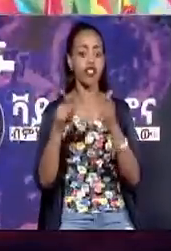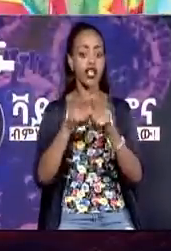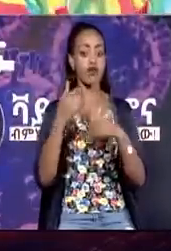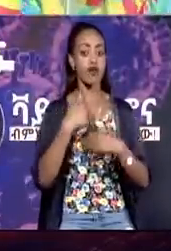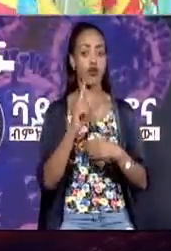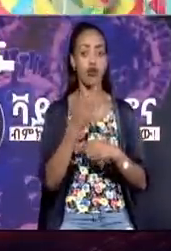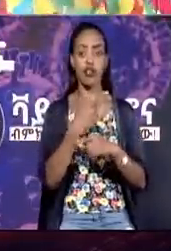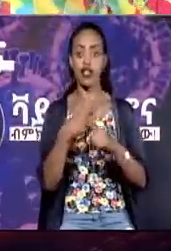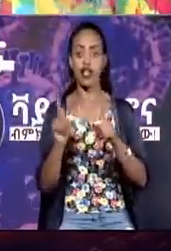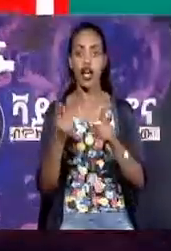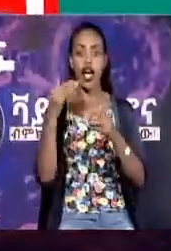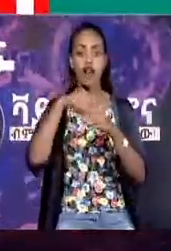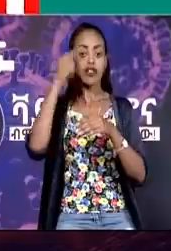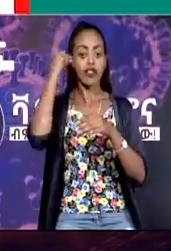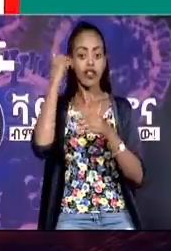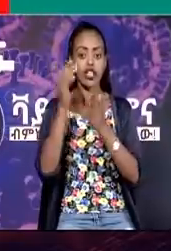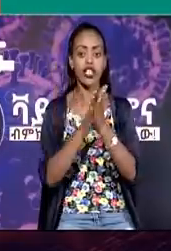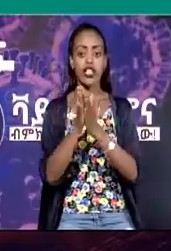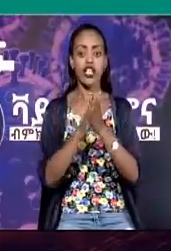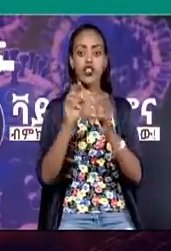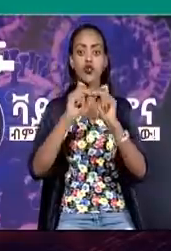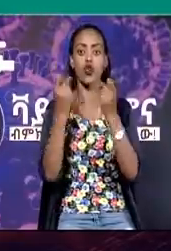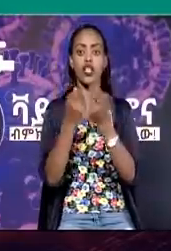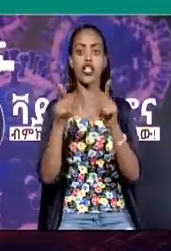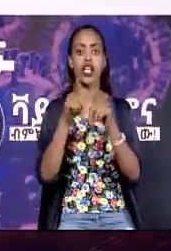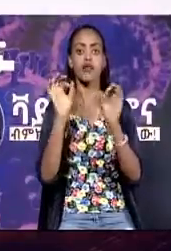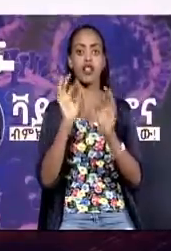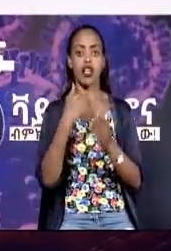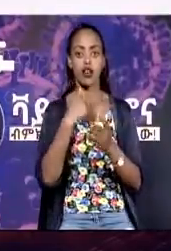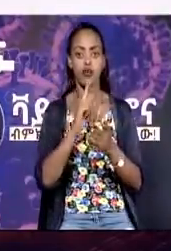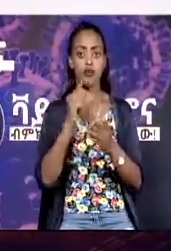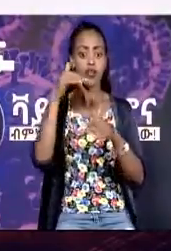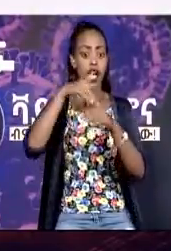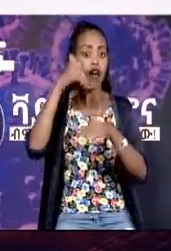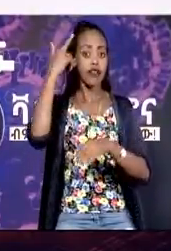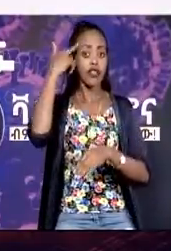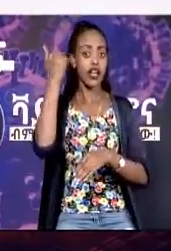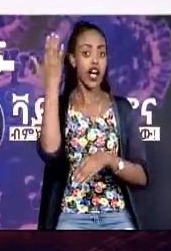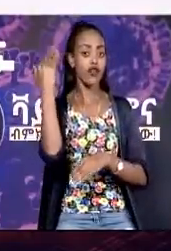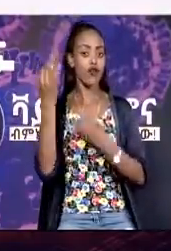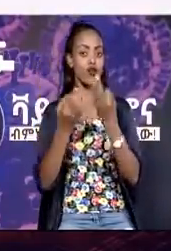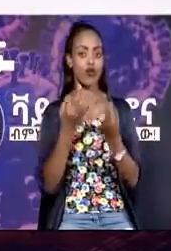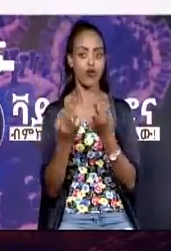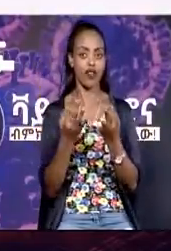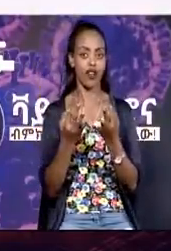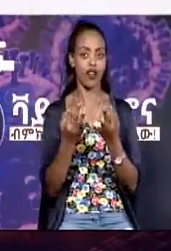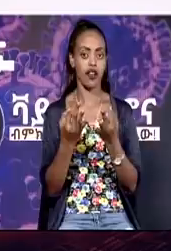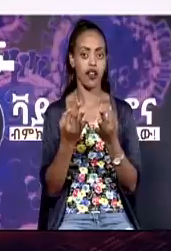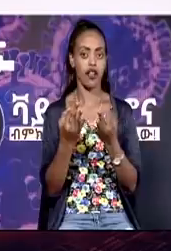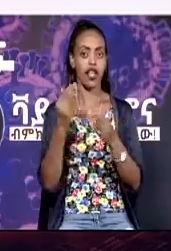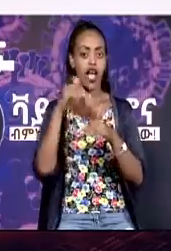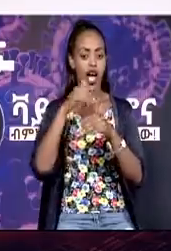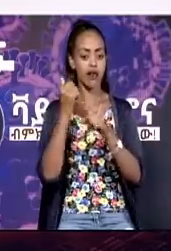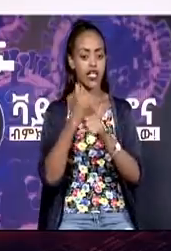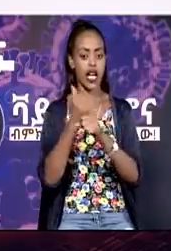ኮይኑ ግና ኣብ ትግራይ ድሌት ዲሞክራሲ ከም ዘየለ ተዛሪቦም። ኣብ ትግራይ ቶም ኣንቶይ ዝገልፀልካ ዝነበርኩ ኣብ